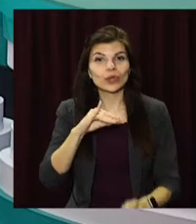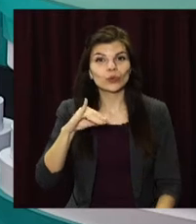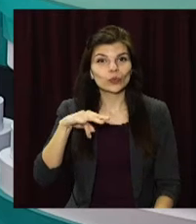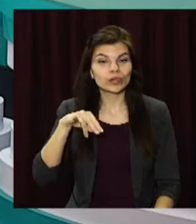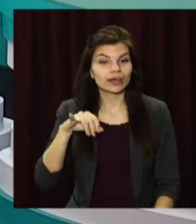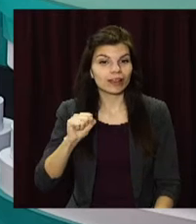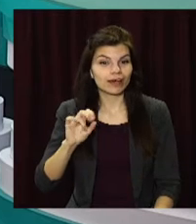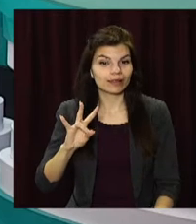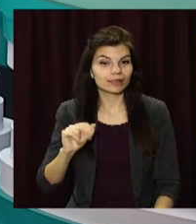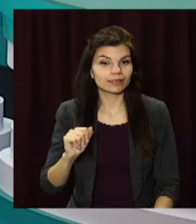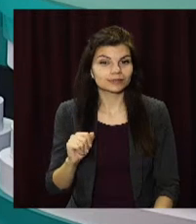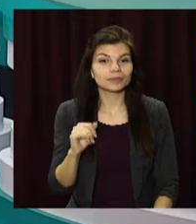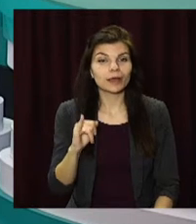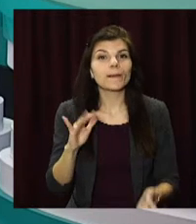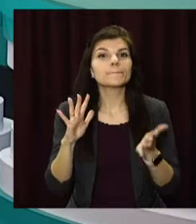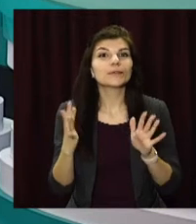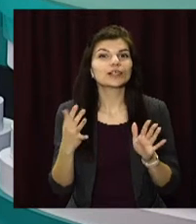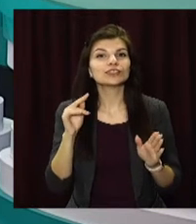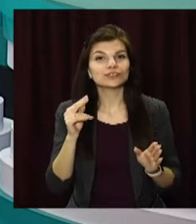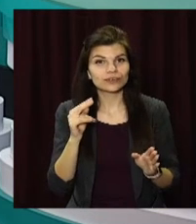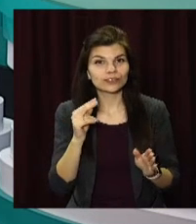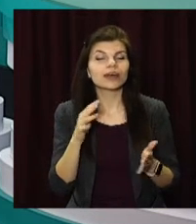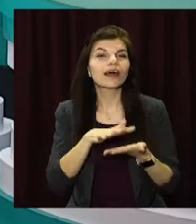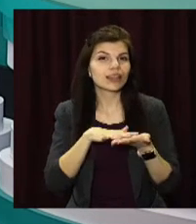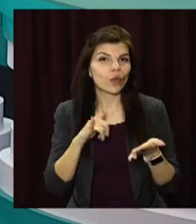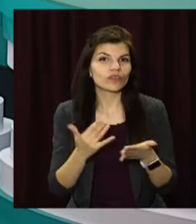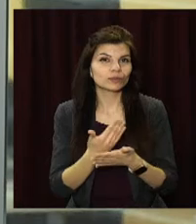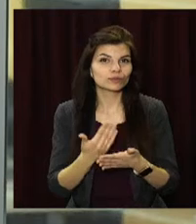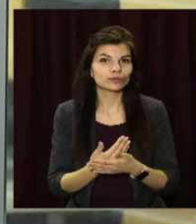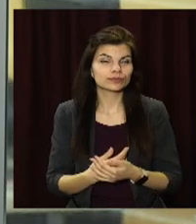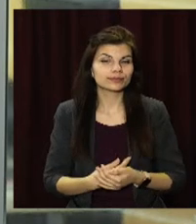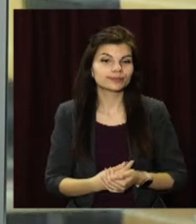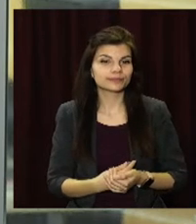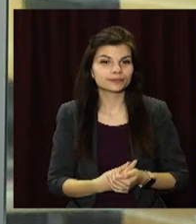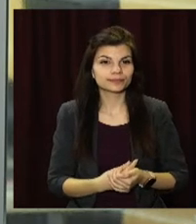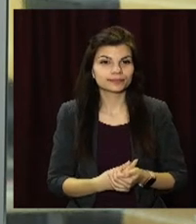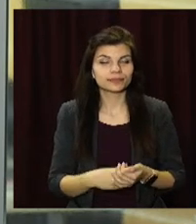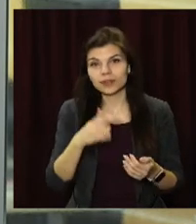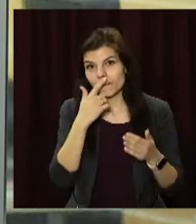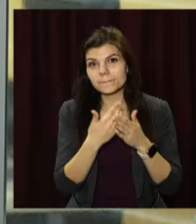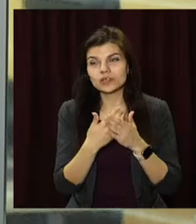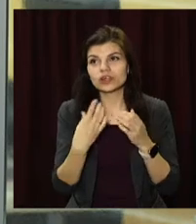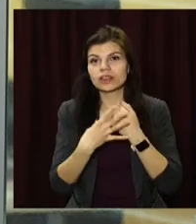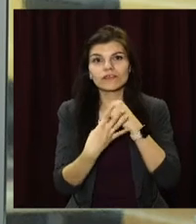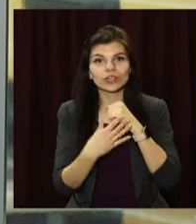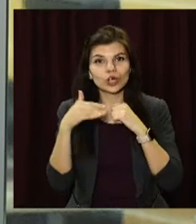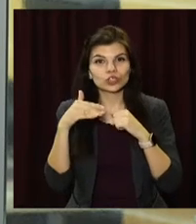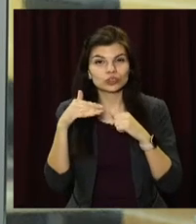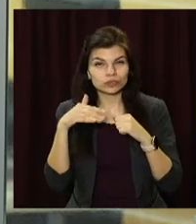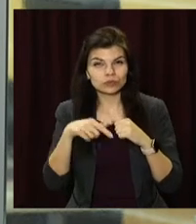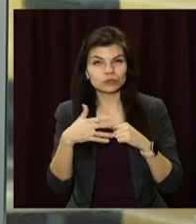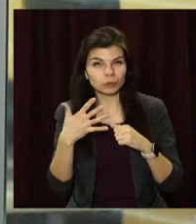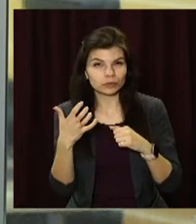сурдоперекладачка Юліана Пуговкіна. І про події четверга далі у випуску. Майже 19,5 тисяч